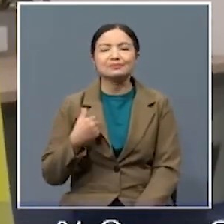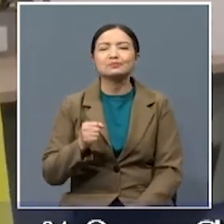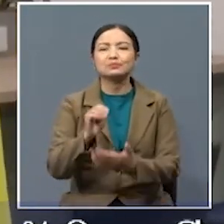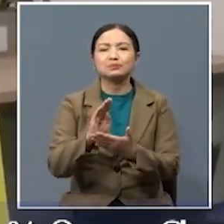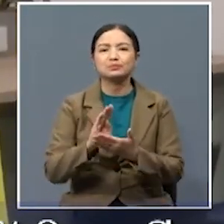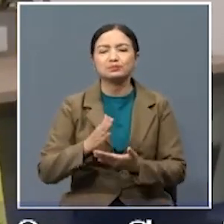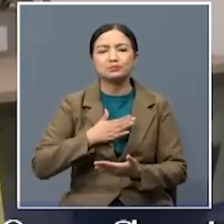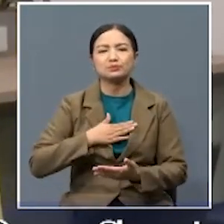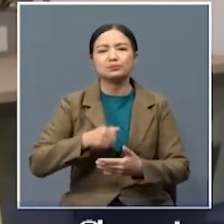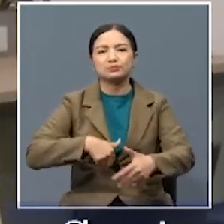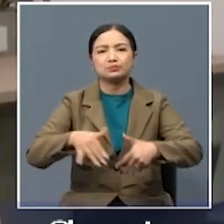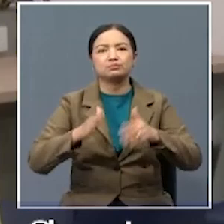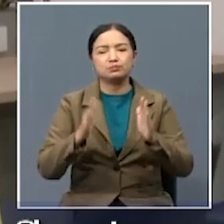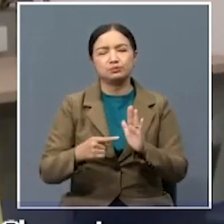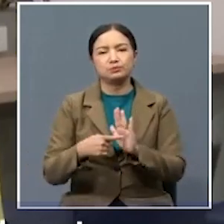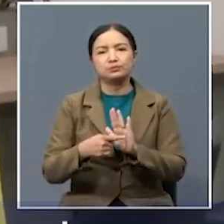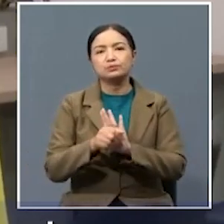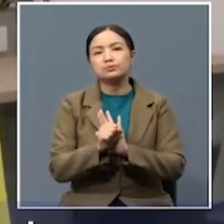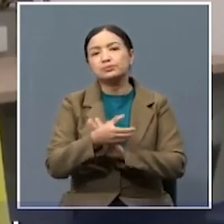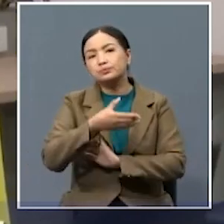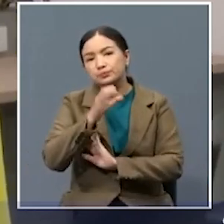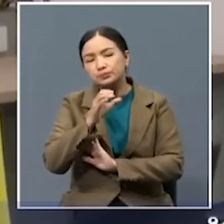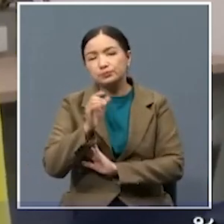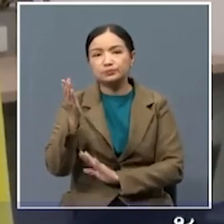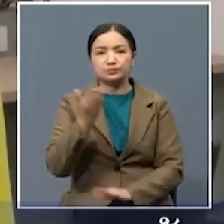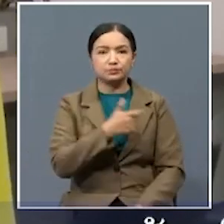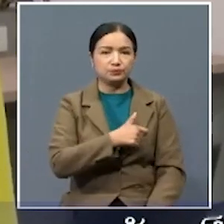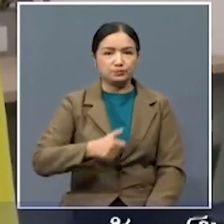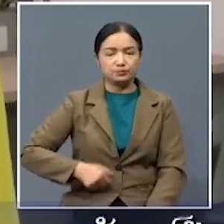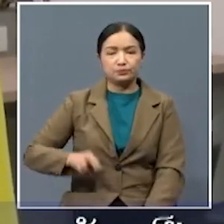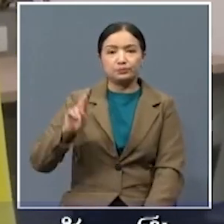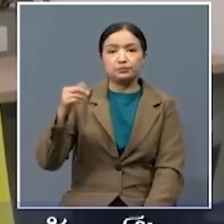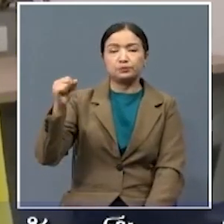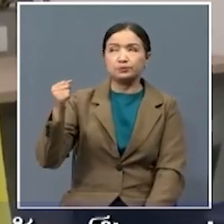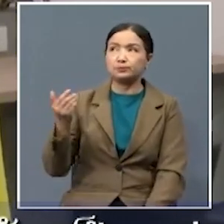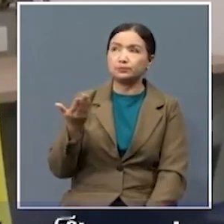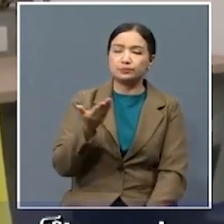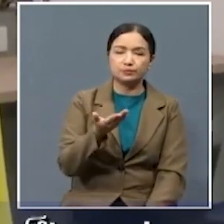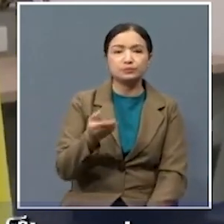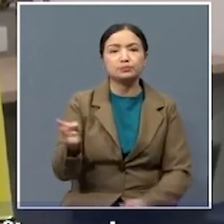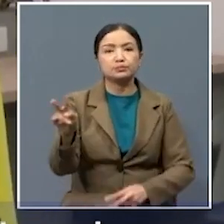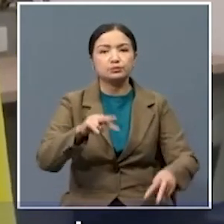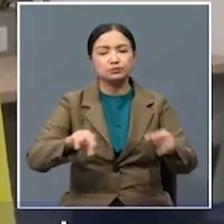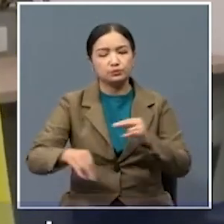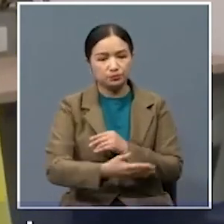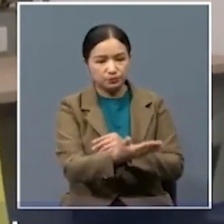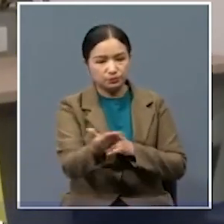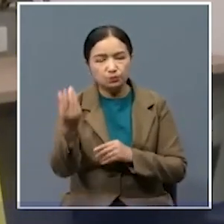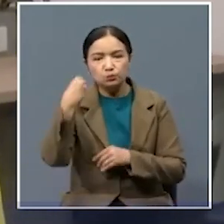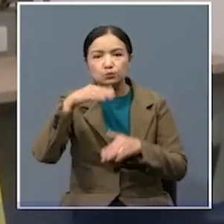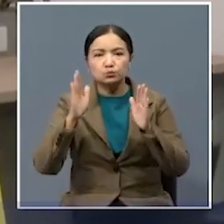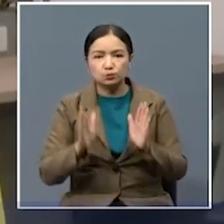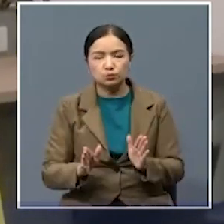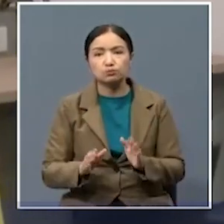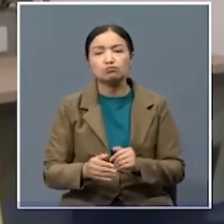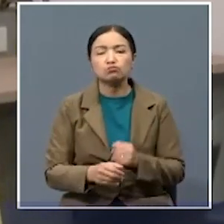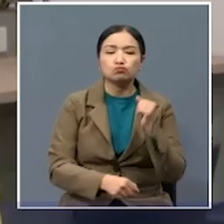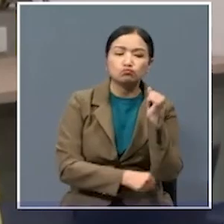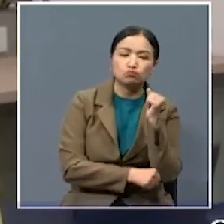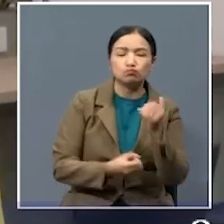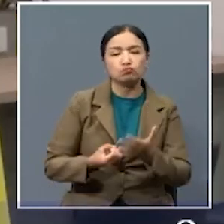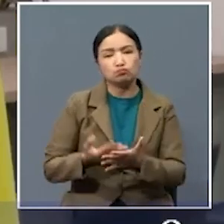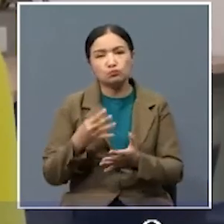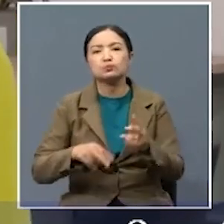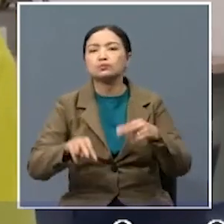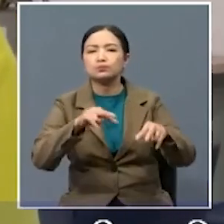ของพี่น้องชาวจังหวัดสระแก้วนะครับที่พระองค์ท่านดูแลทุกคนไม่ได้เลือกแม้แต่ว่าคนจนคนรว